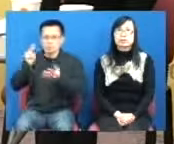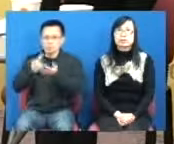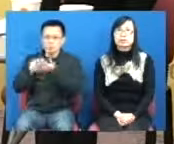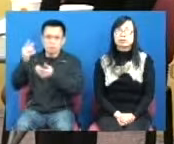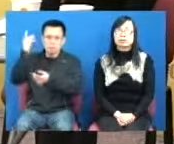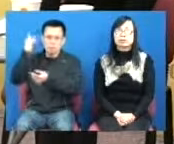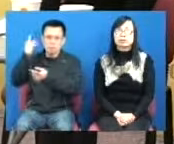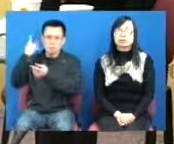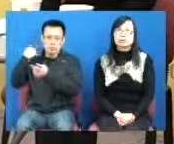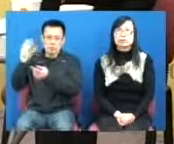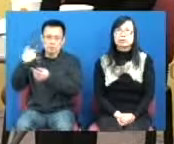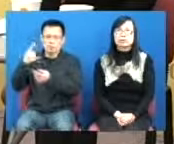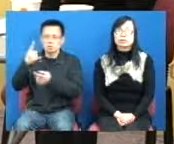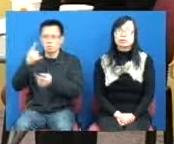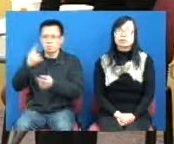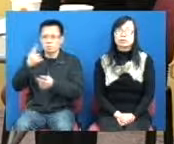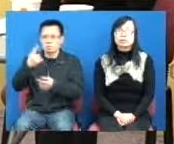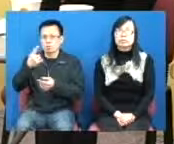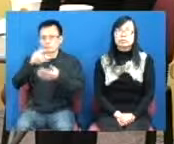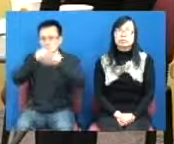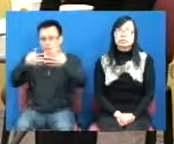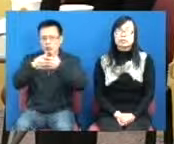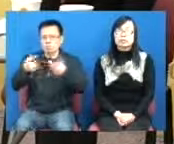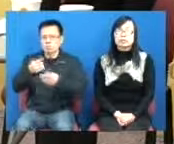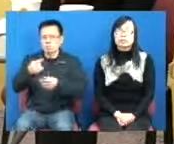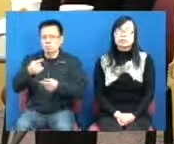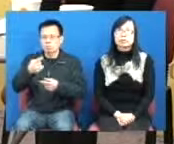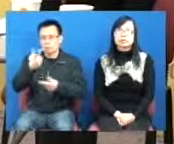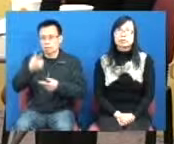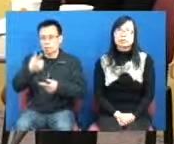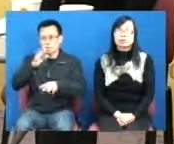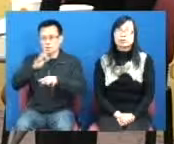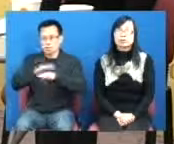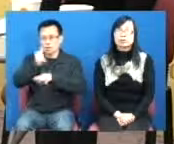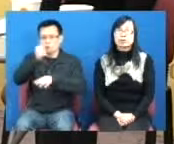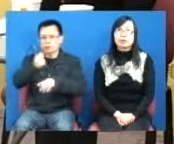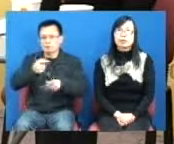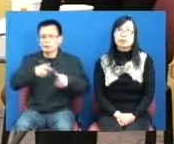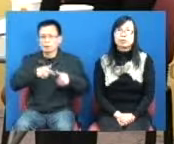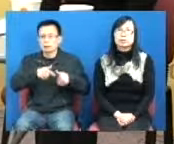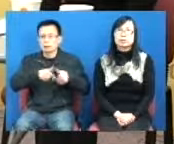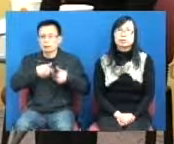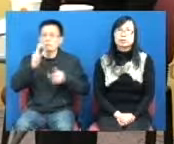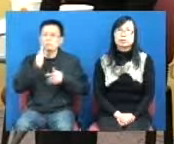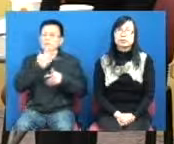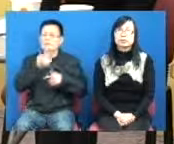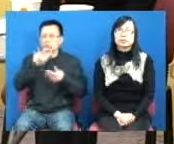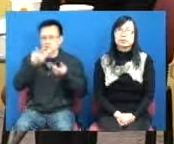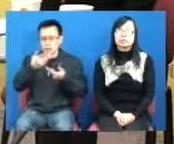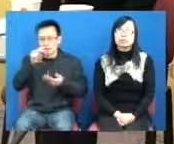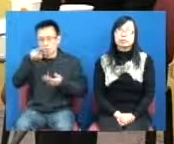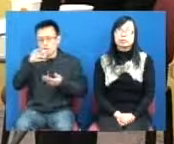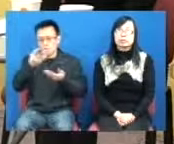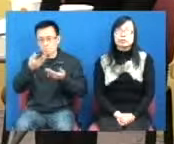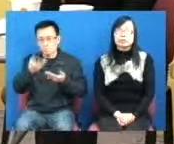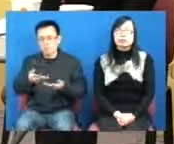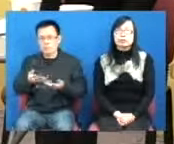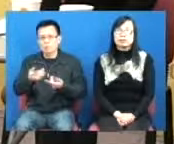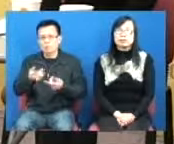一個精英心態你看到次特別是